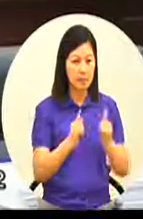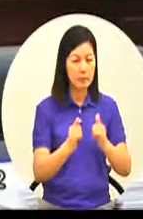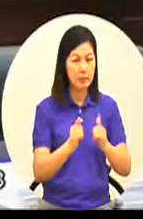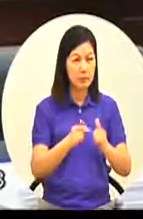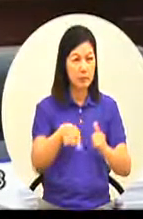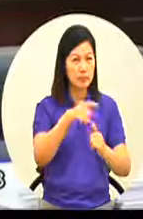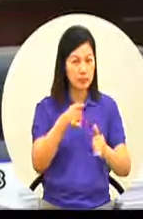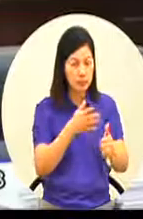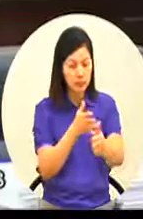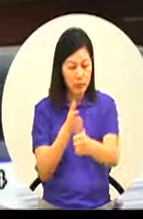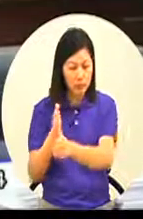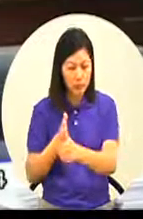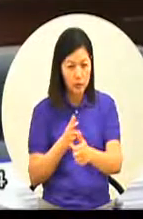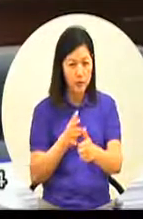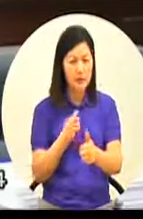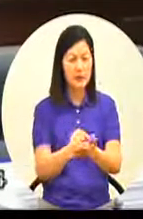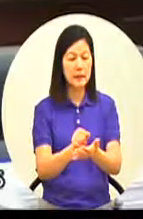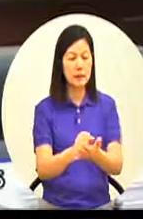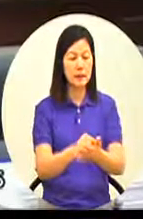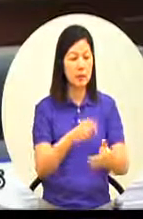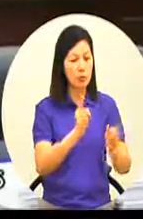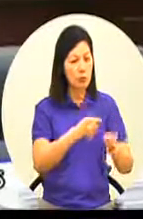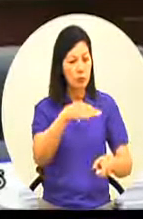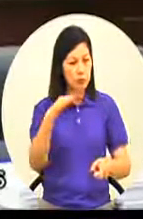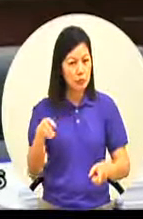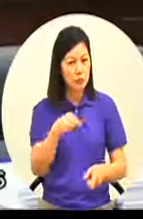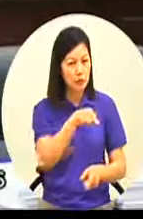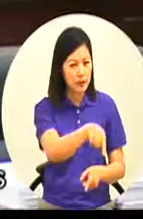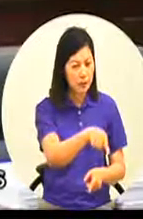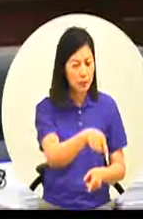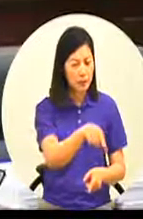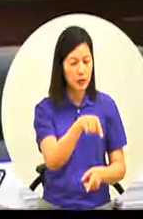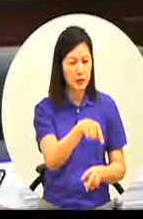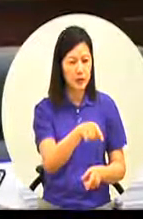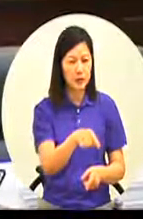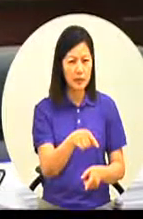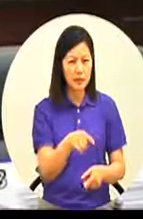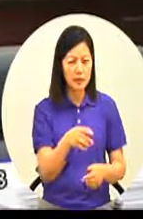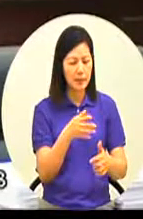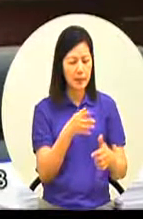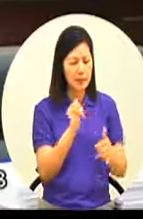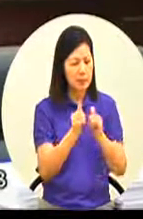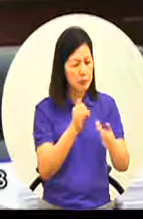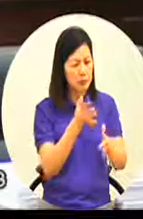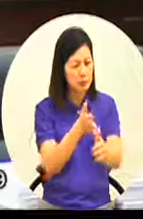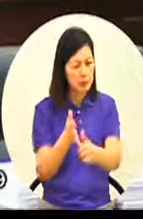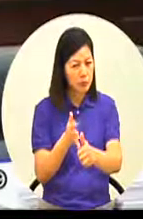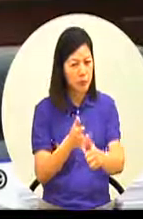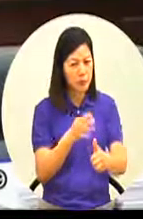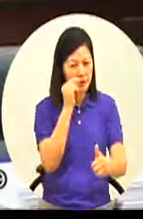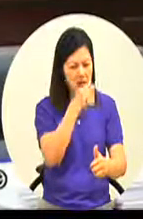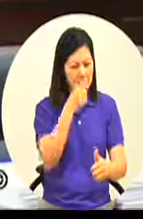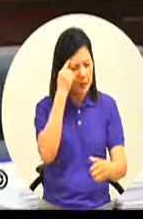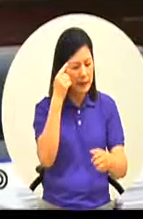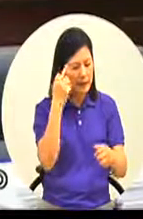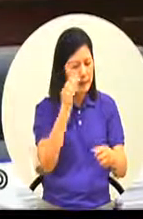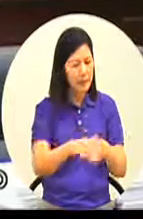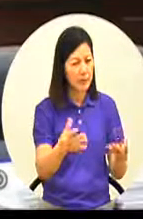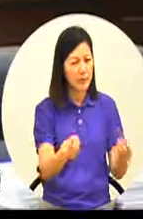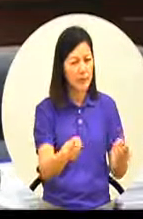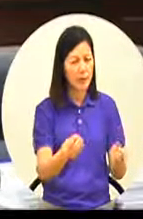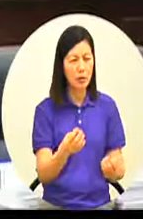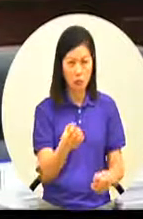古山区长哪一位？那为什么这个民调这么特别？你的那个不满意度最高，哎哎哎，那